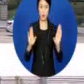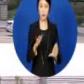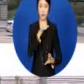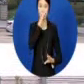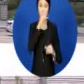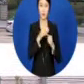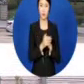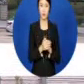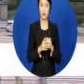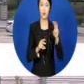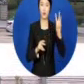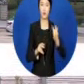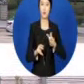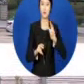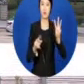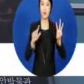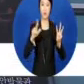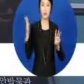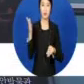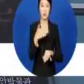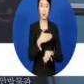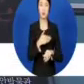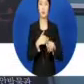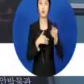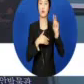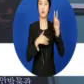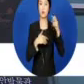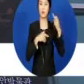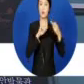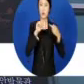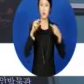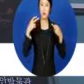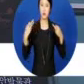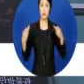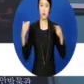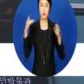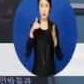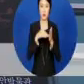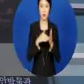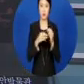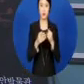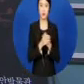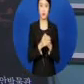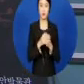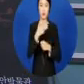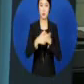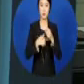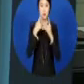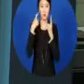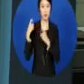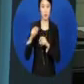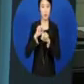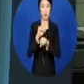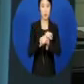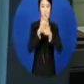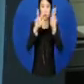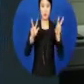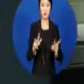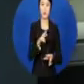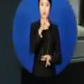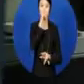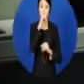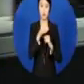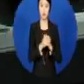지난 23일을 시작으로 오는 12월 13일까지 개관 7주년 기념 특별전을 개최합니다.